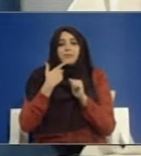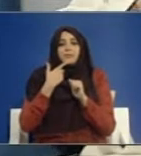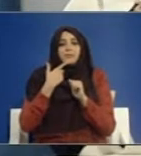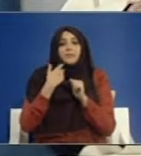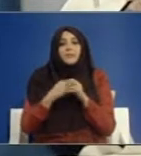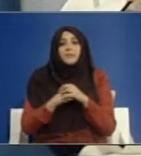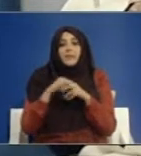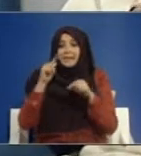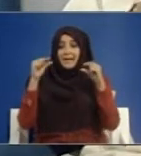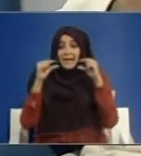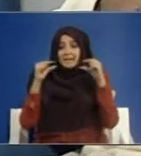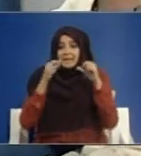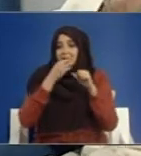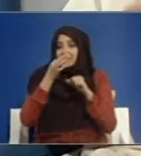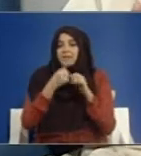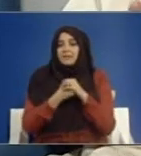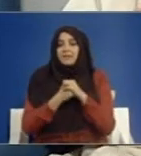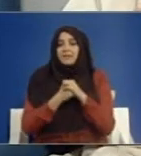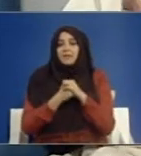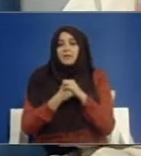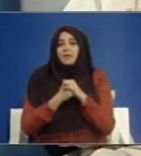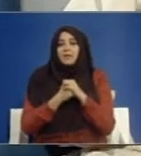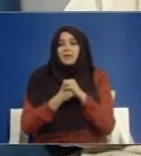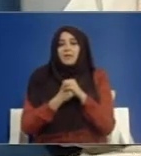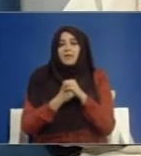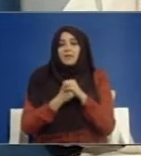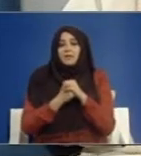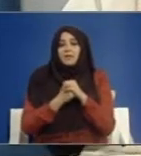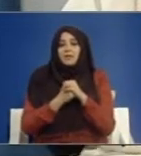هذا الحديث هو قوله صلى الله رضي الله عنه: